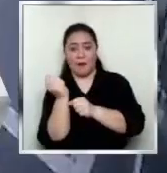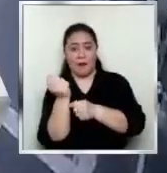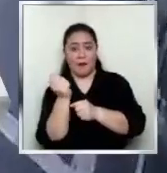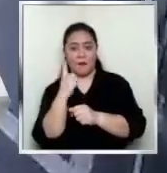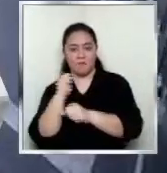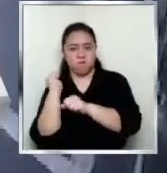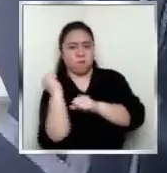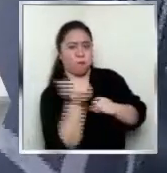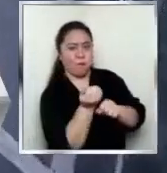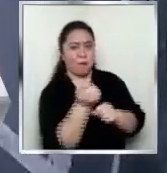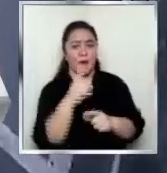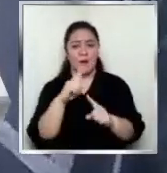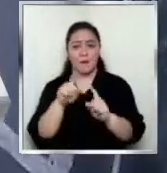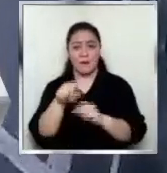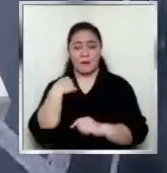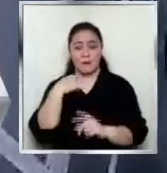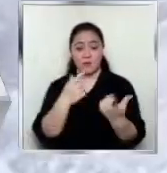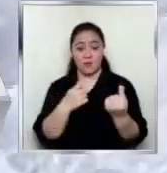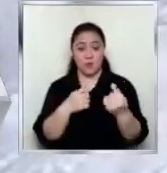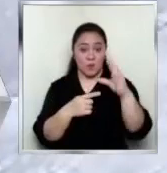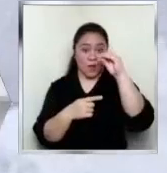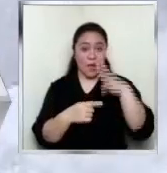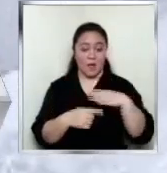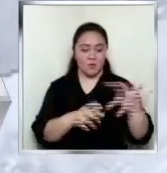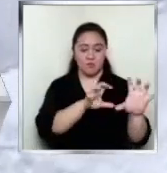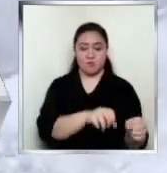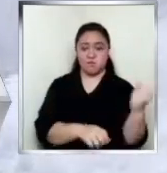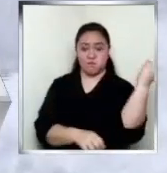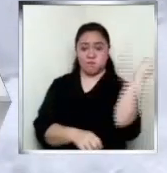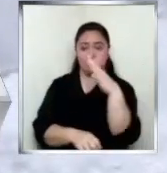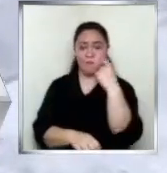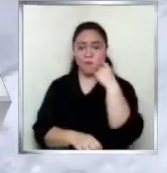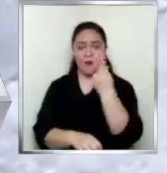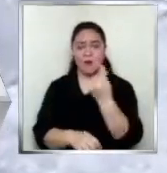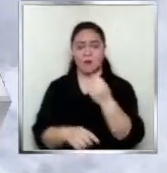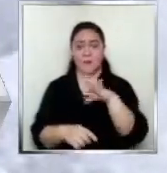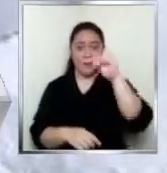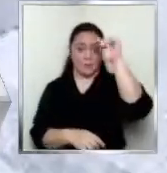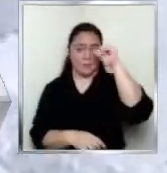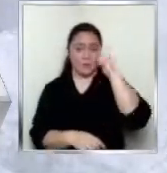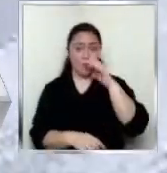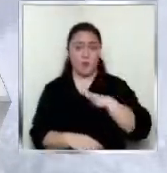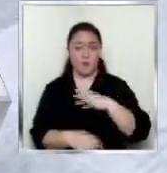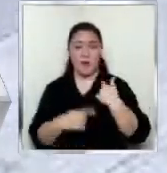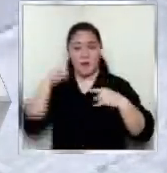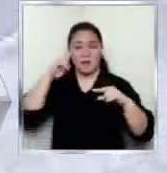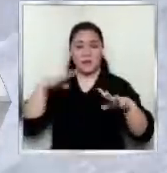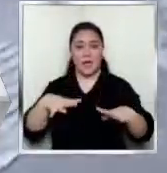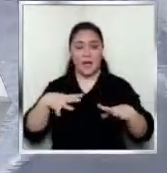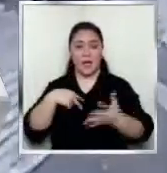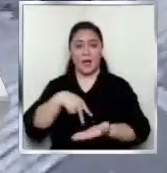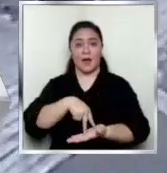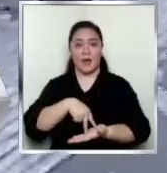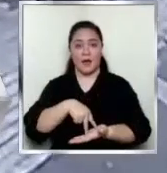magpinsan. Agad kumuha ng bato ang nakababatang lalaki. Habang ang nakatatandang babae, natulala at hindi agad nakaalis sa